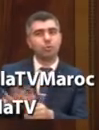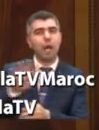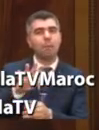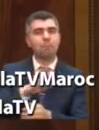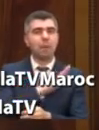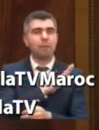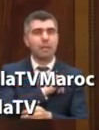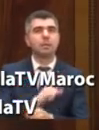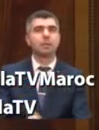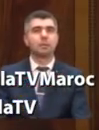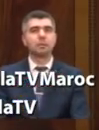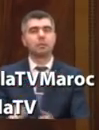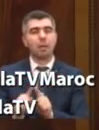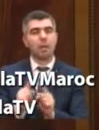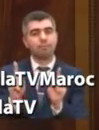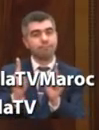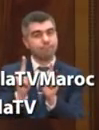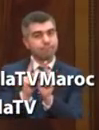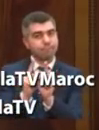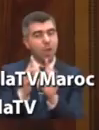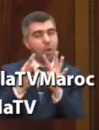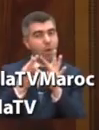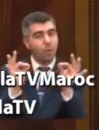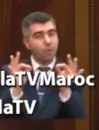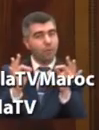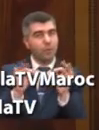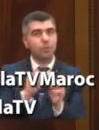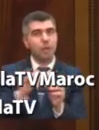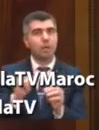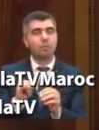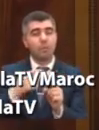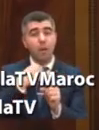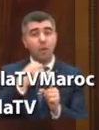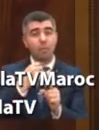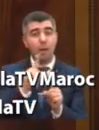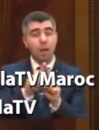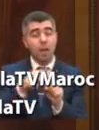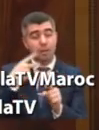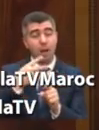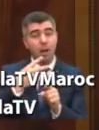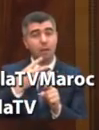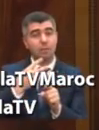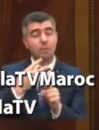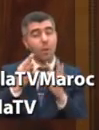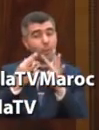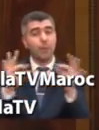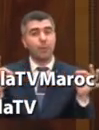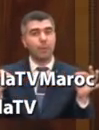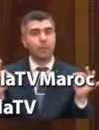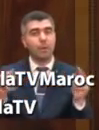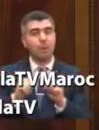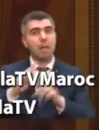المكالمة، هذه المداخلة المقتضبة، وخا قلبي عامر، وهذا احتراما لهذه القضية